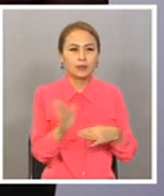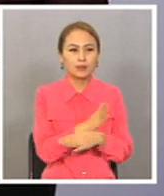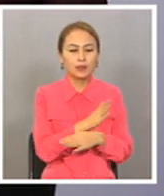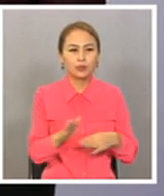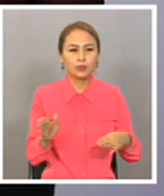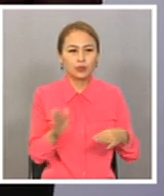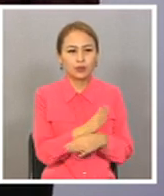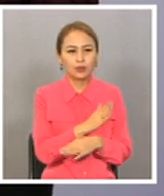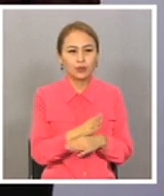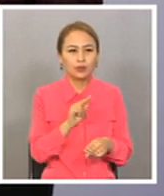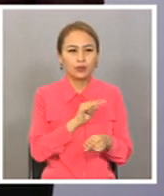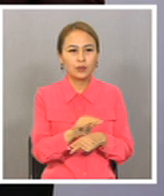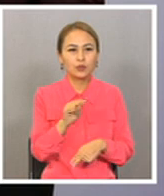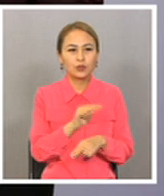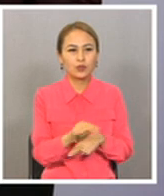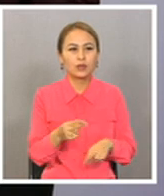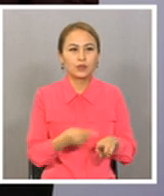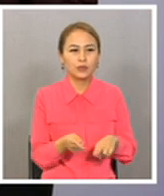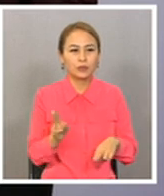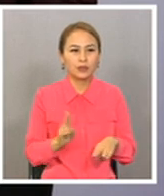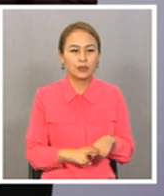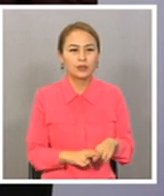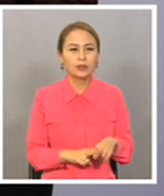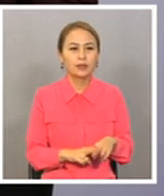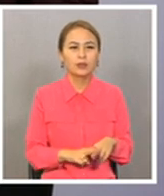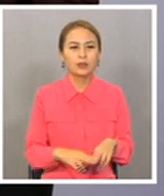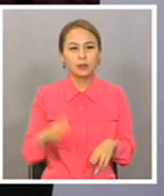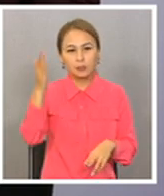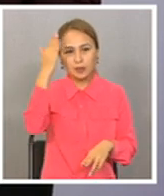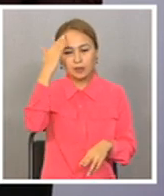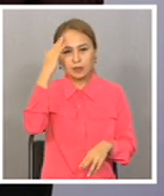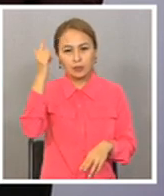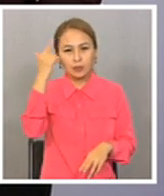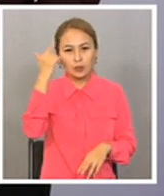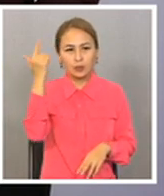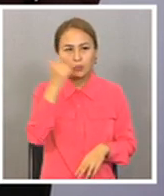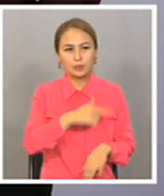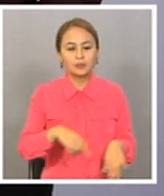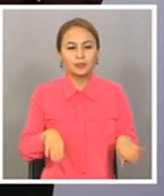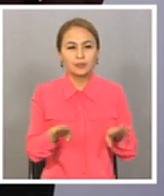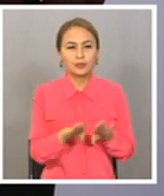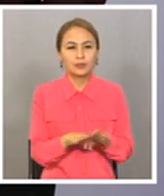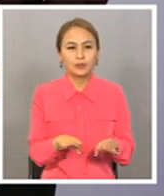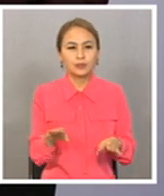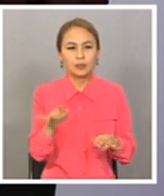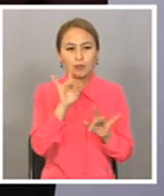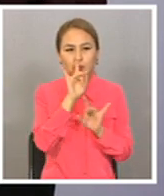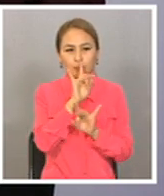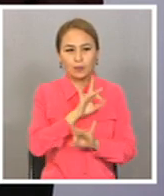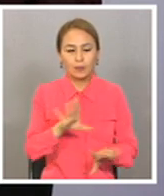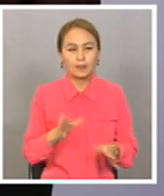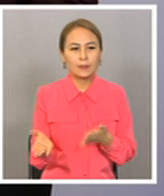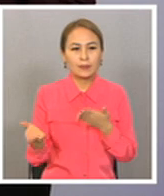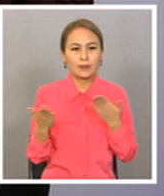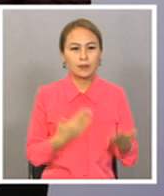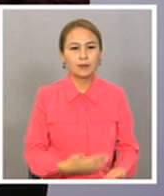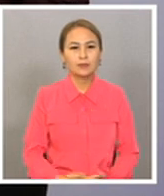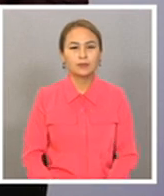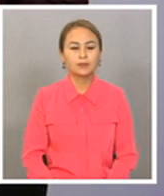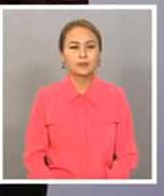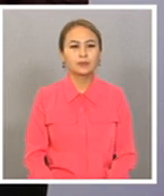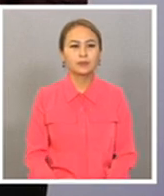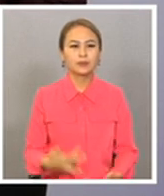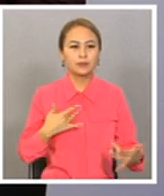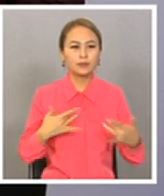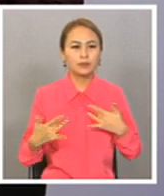үйретеді. Және үшінші, білімді болуға, тәкәппар болмауға шақырады. Кейіпкер әке